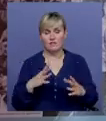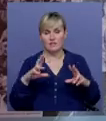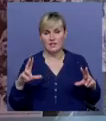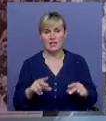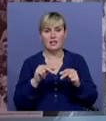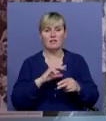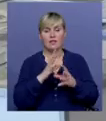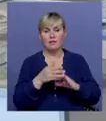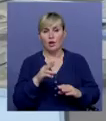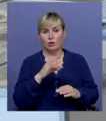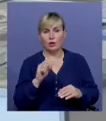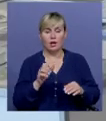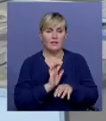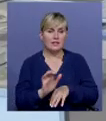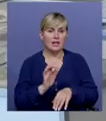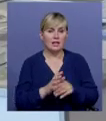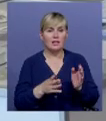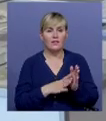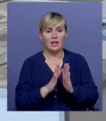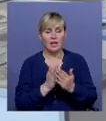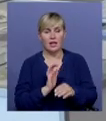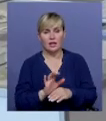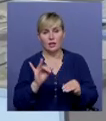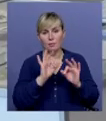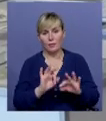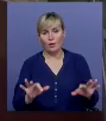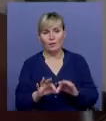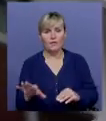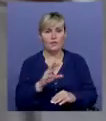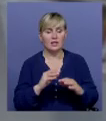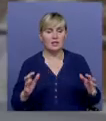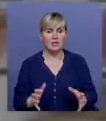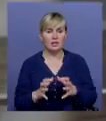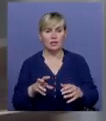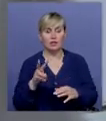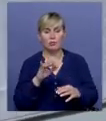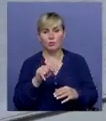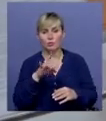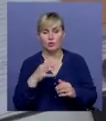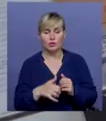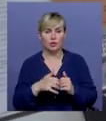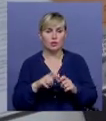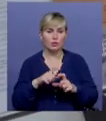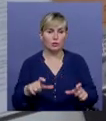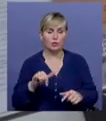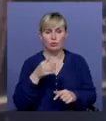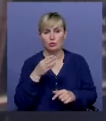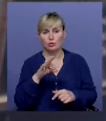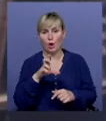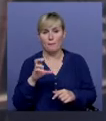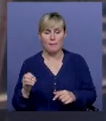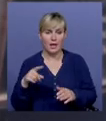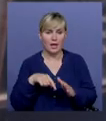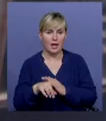Всего Кемель Токаев издал 9 сборников рассказов и повестей. Все они сохранены в музее средней школы города Уштөбе Каратальского